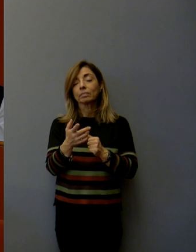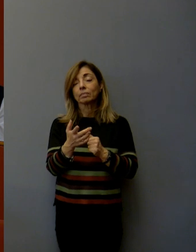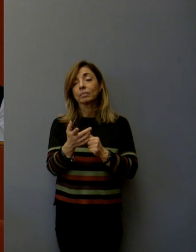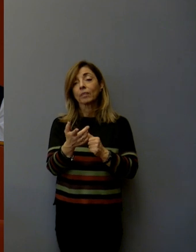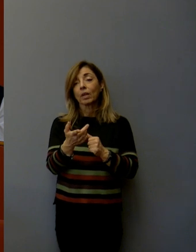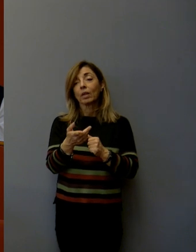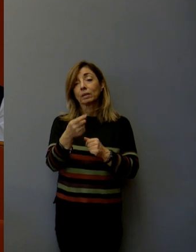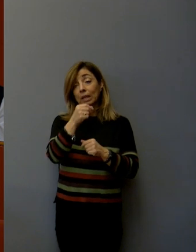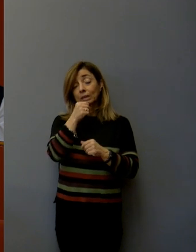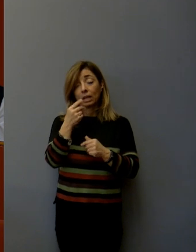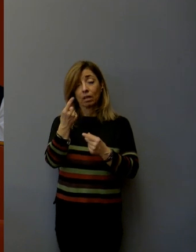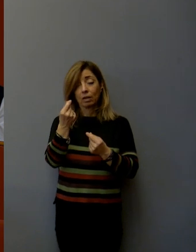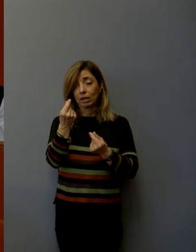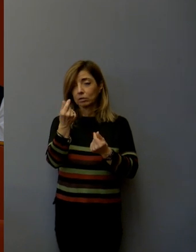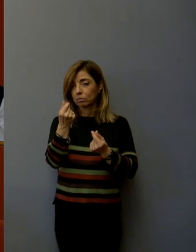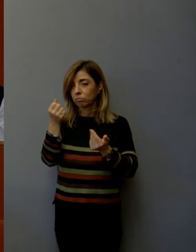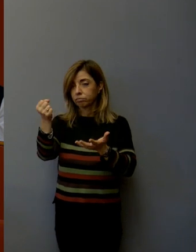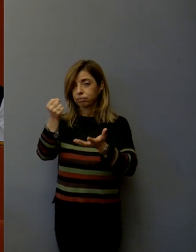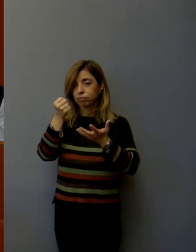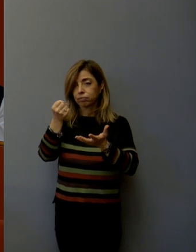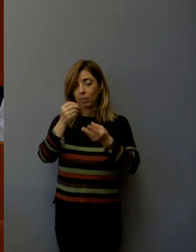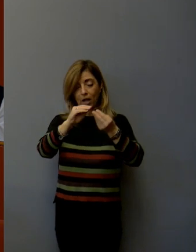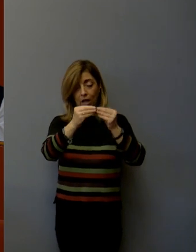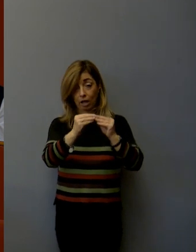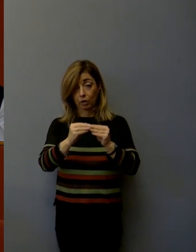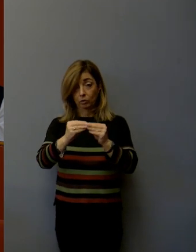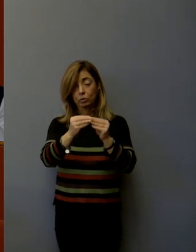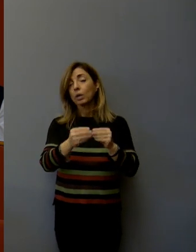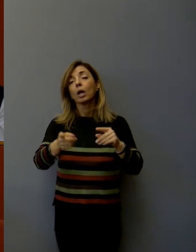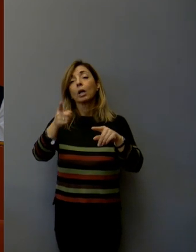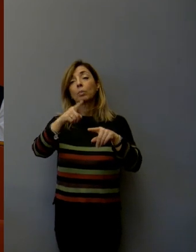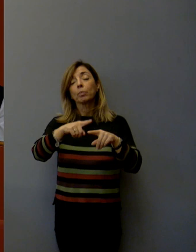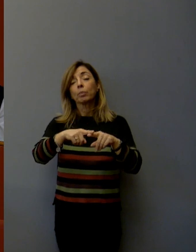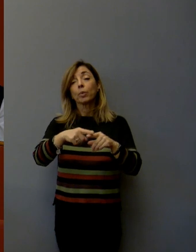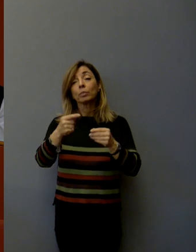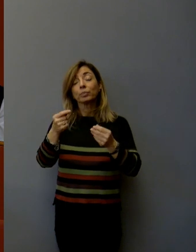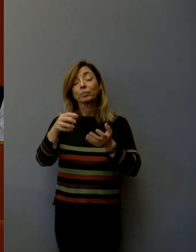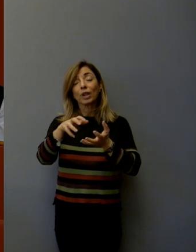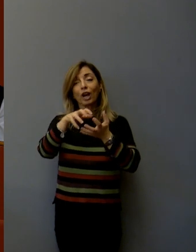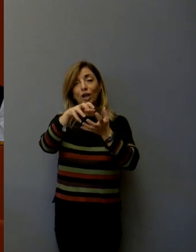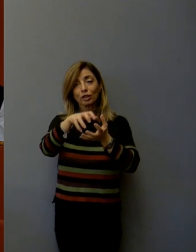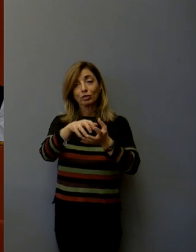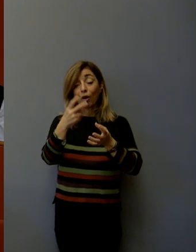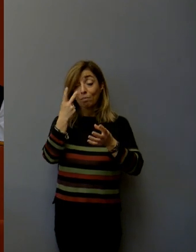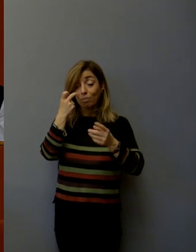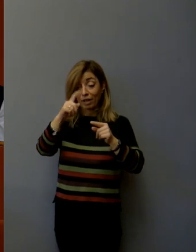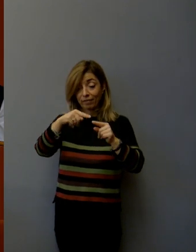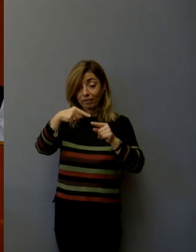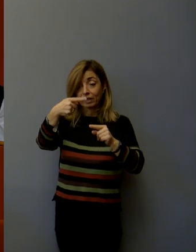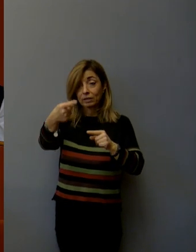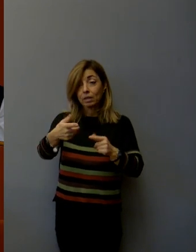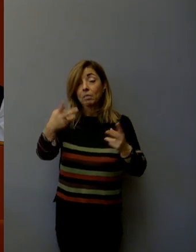per metterlo in ordine ma poi che queste risorse che sono state previste in quei per i prossimi anni non sono assolutamente